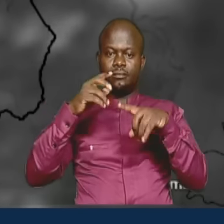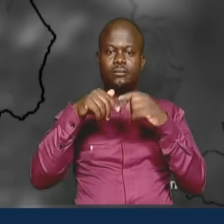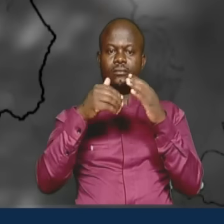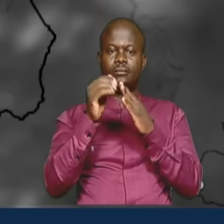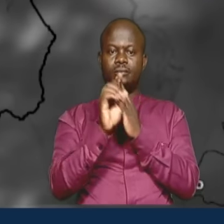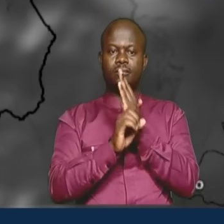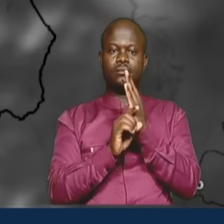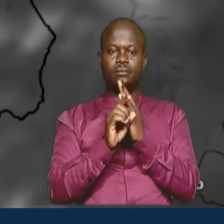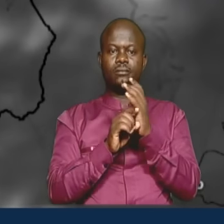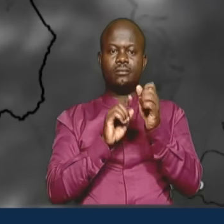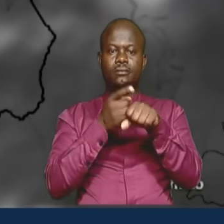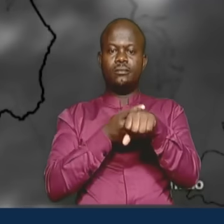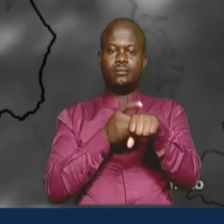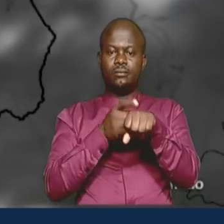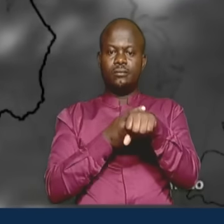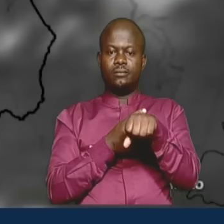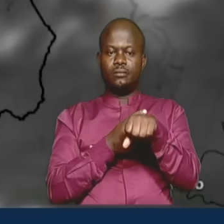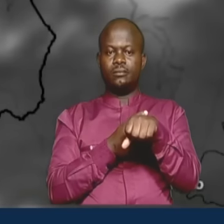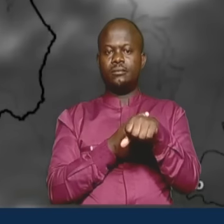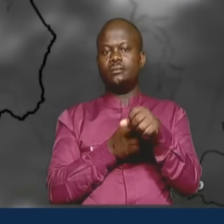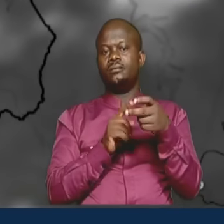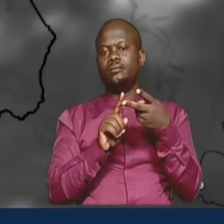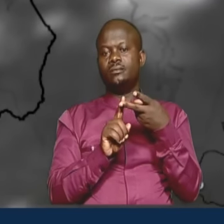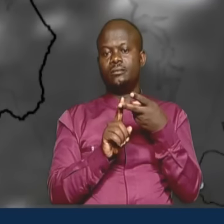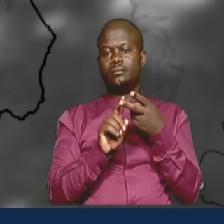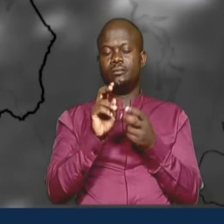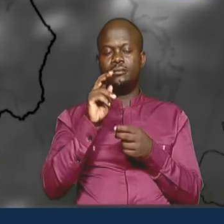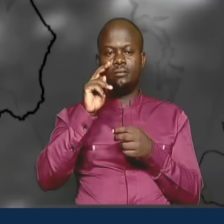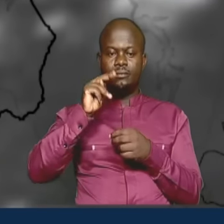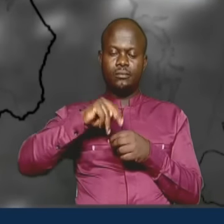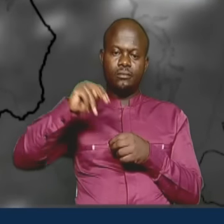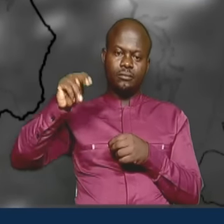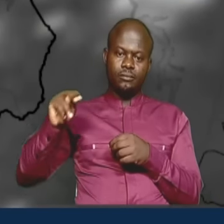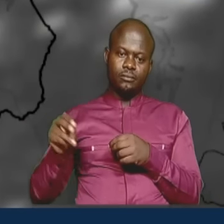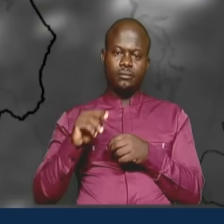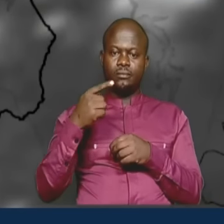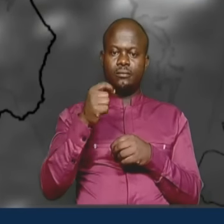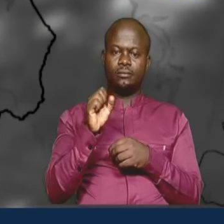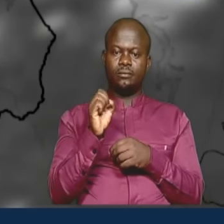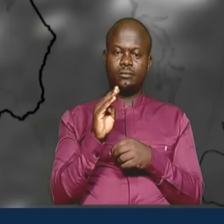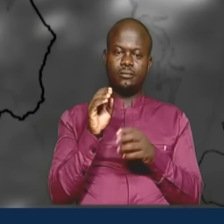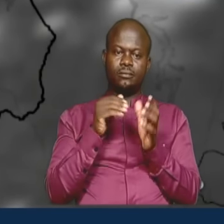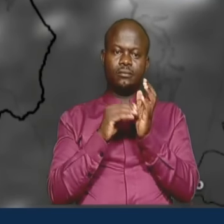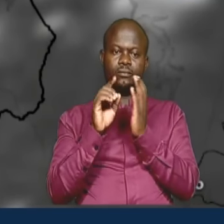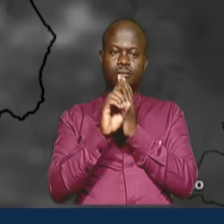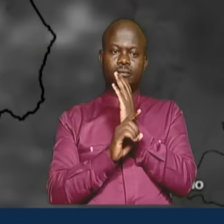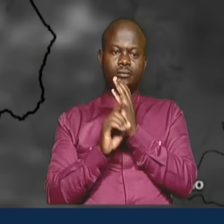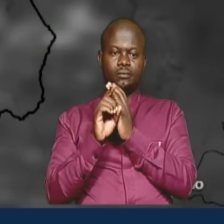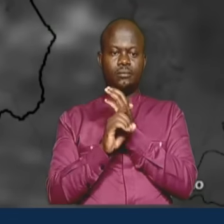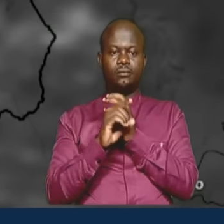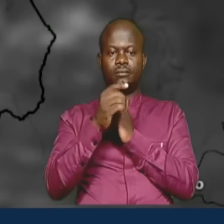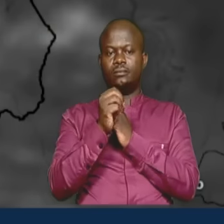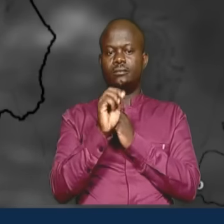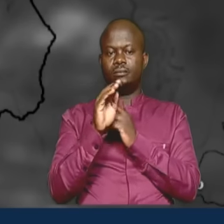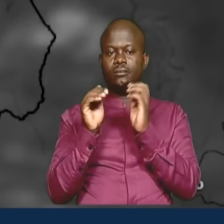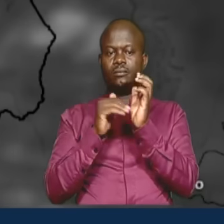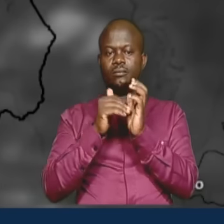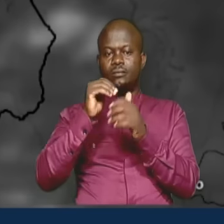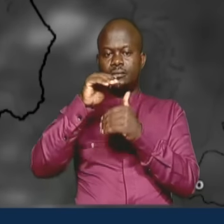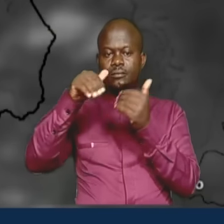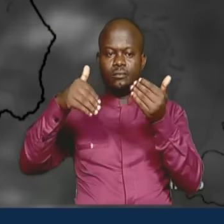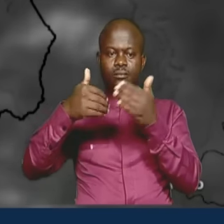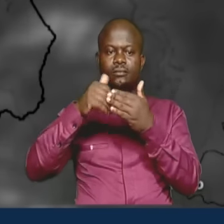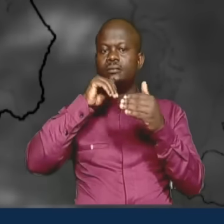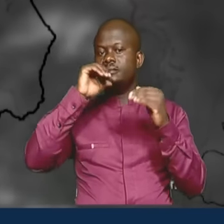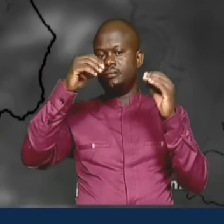turere twa Musanze, akarere ka Nyagatare, akarere ka Gatsibo ndetse n'akarere ka Gicumbi. Kandi hasigaye nta